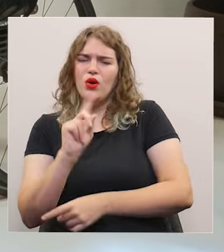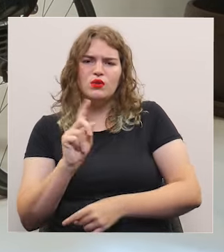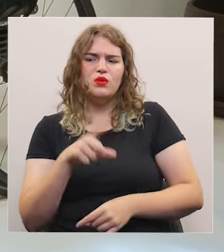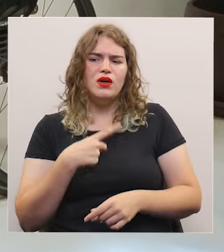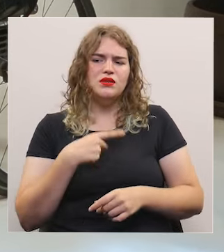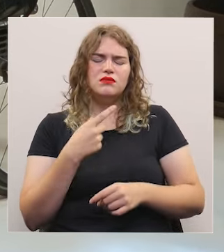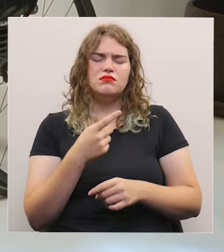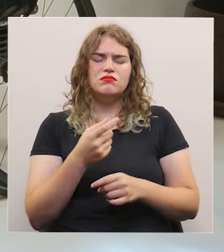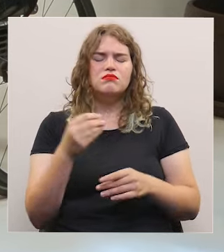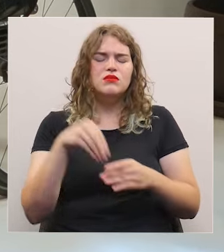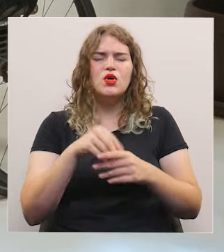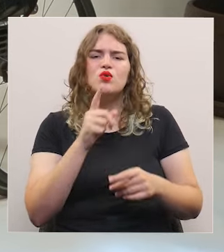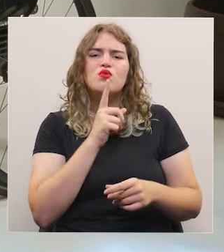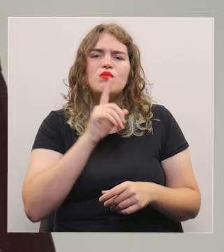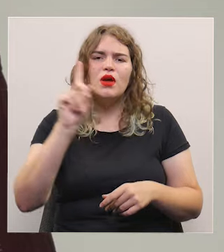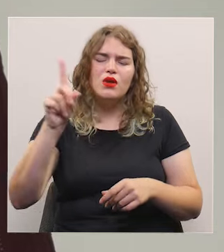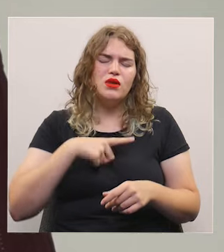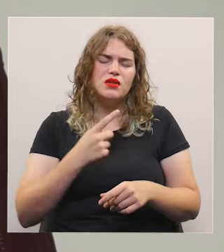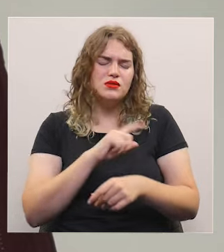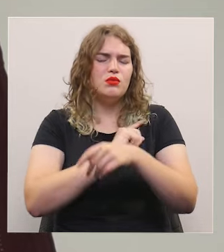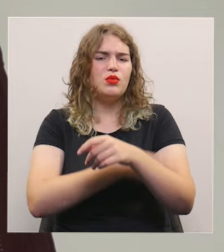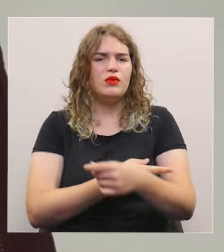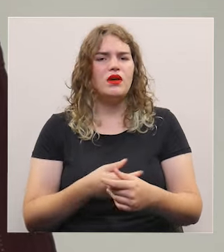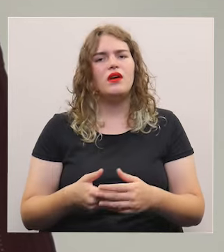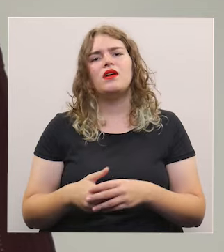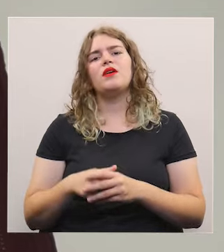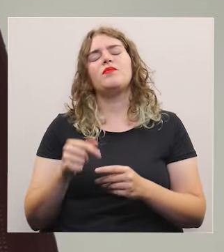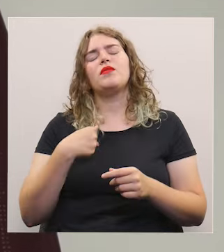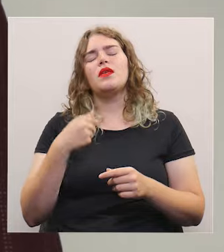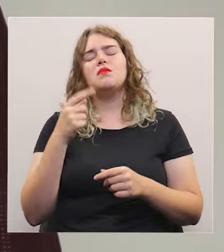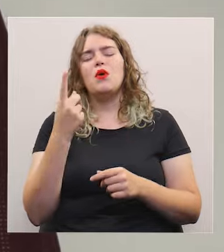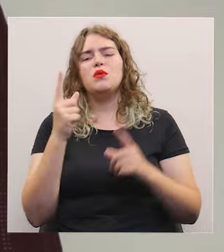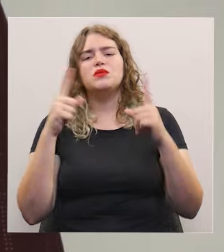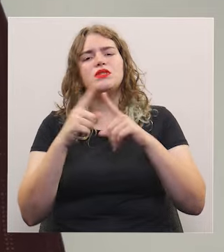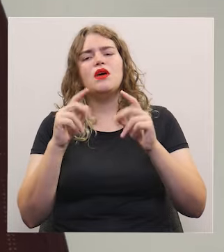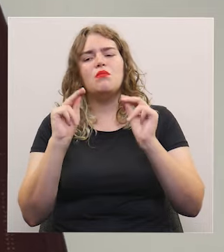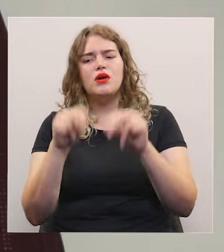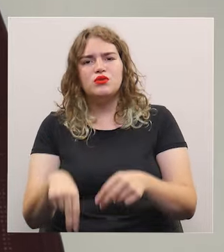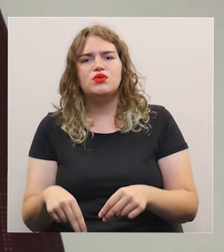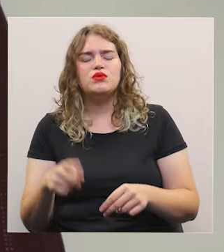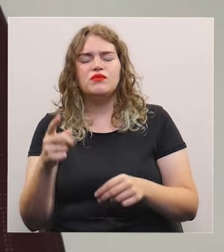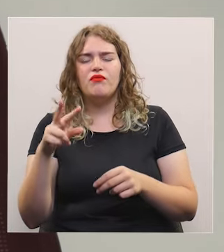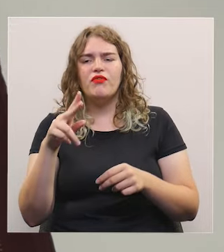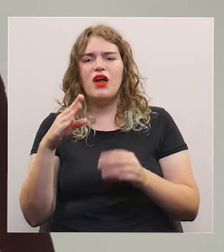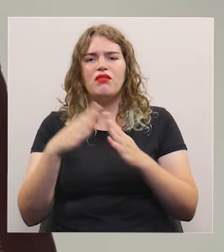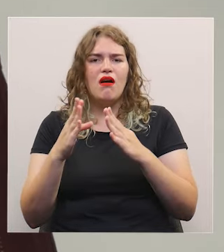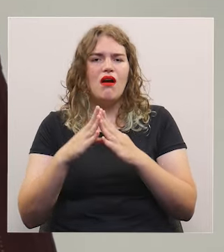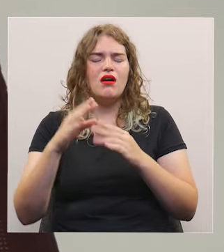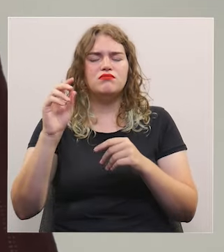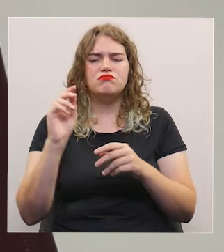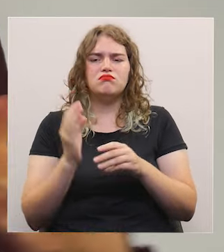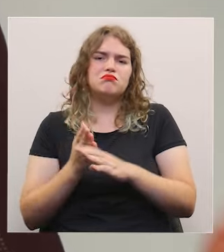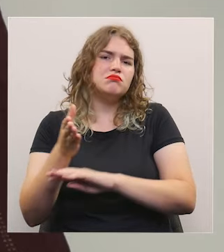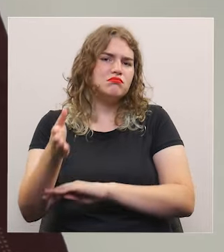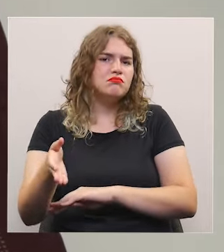Copac, este putere în numele acela. Și în cele din urmă am ajuns și la acest frate acasă